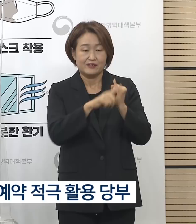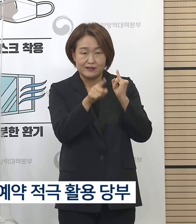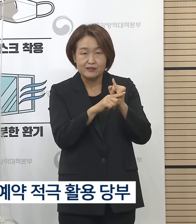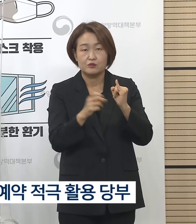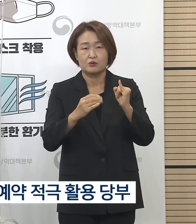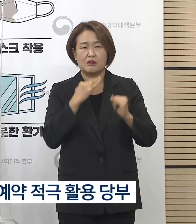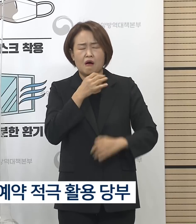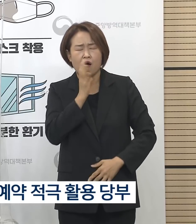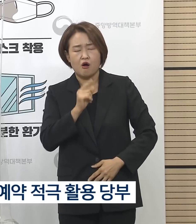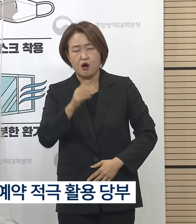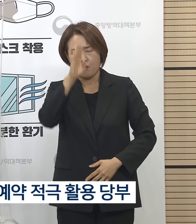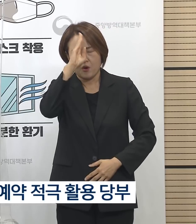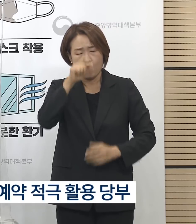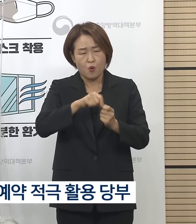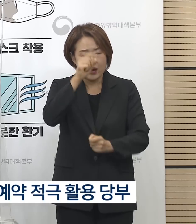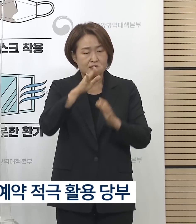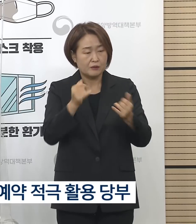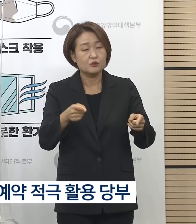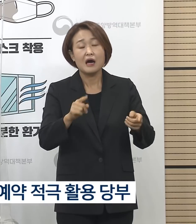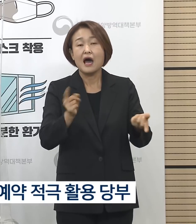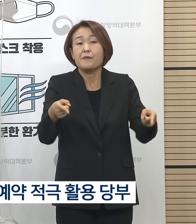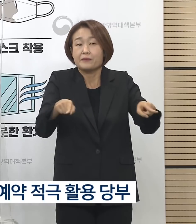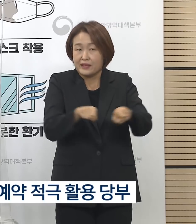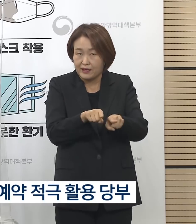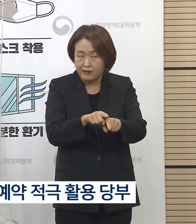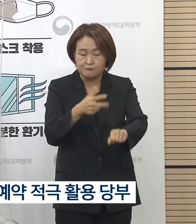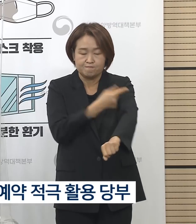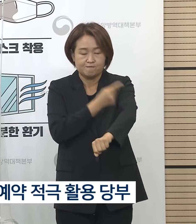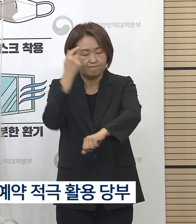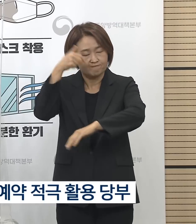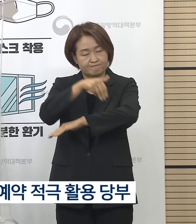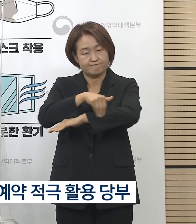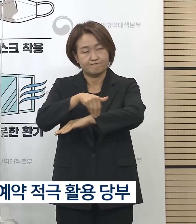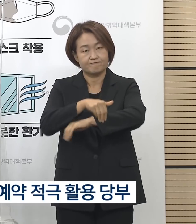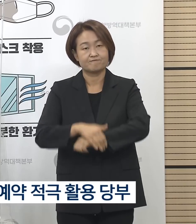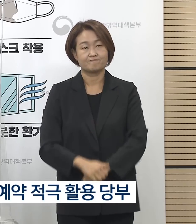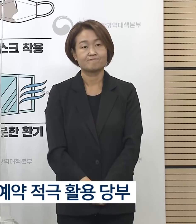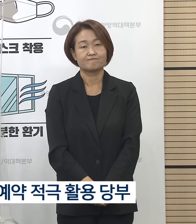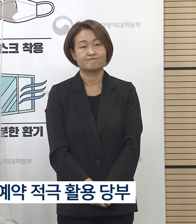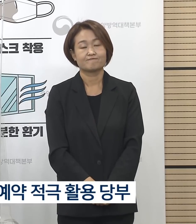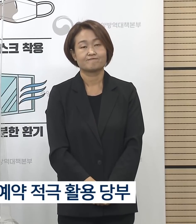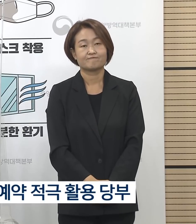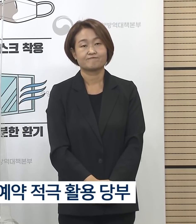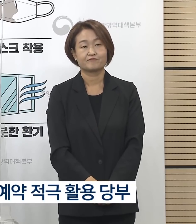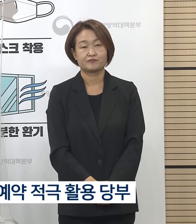고위험군에 대한 추가 접종을 병행해서 실시하도록 하겠습니다.